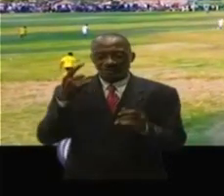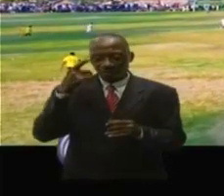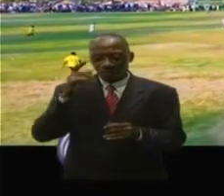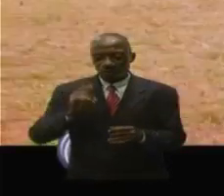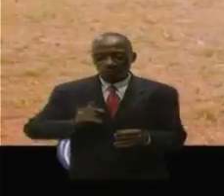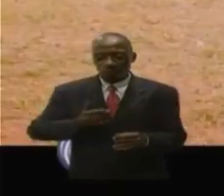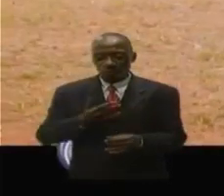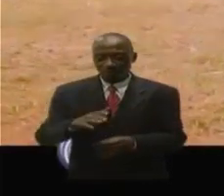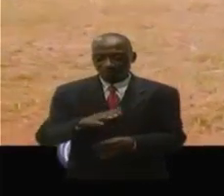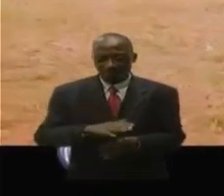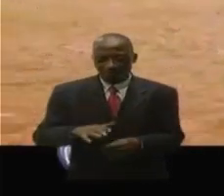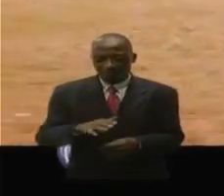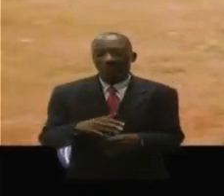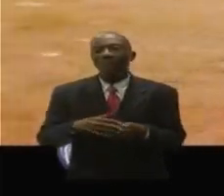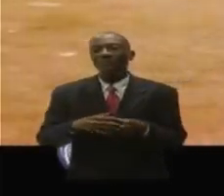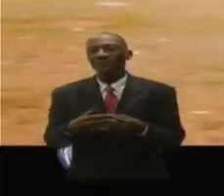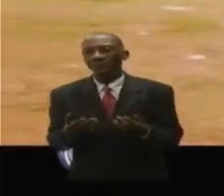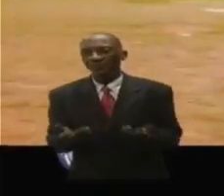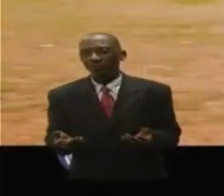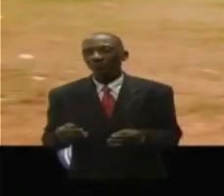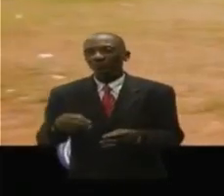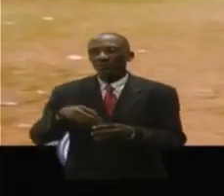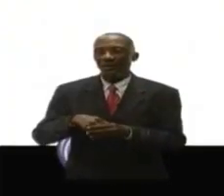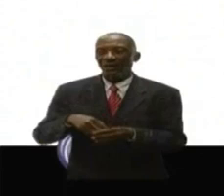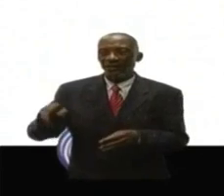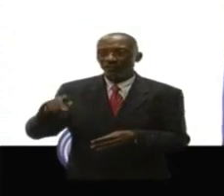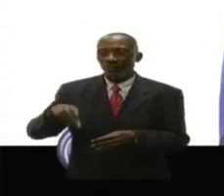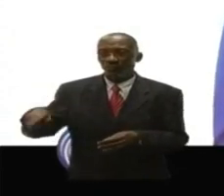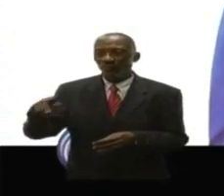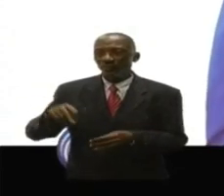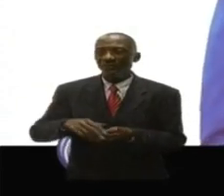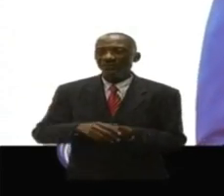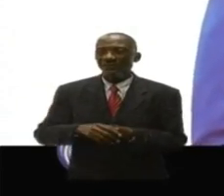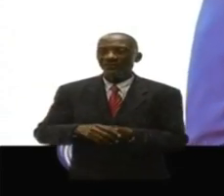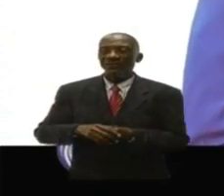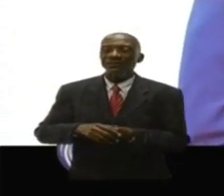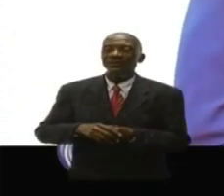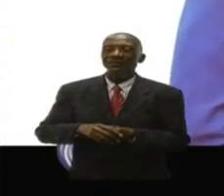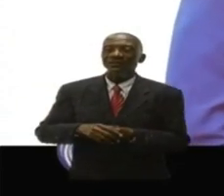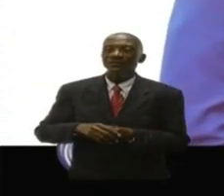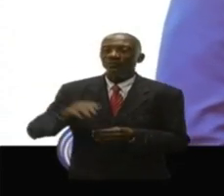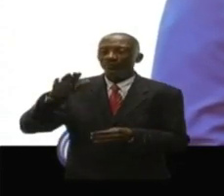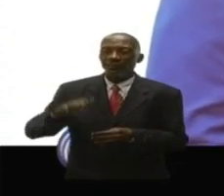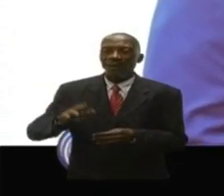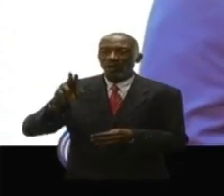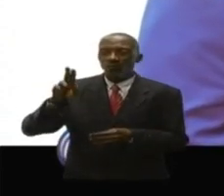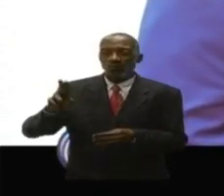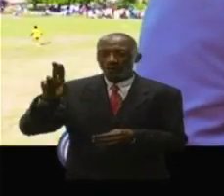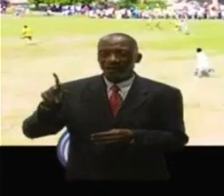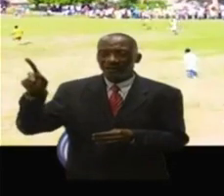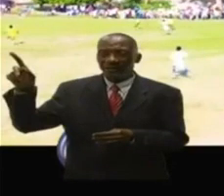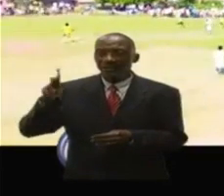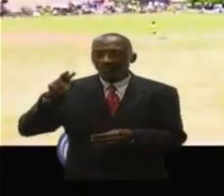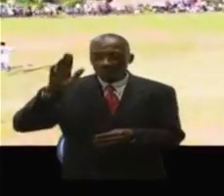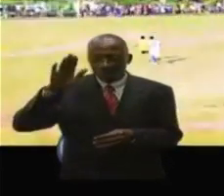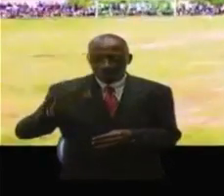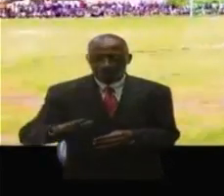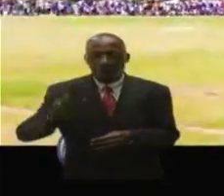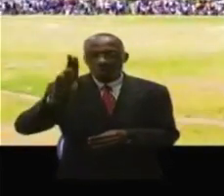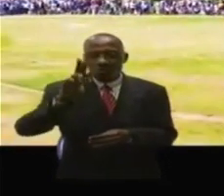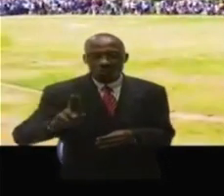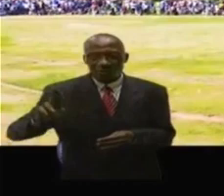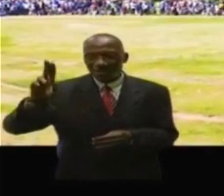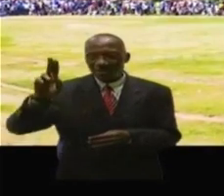a organisé un tournoi de l'indépendance sous le haut patronage du professeur Nzanza Bomiti, gouverneur des provinces, à l'intention du club local de Bouta, chef-lieu